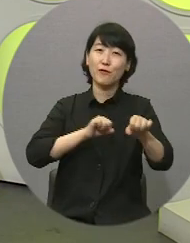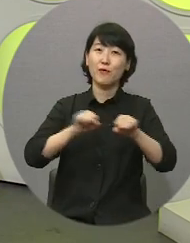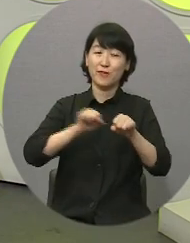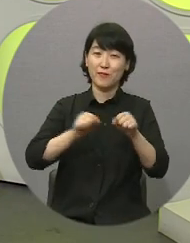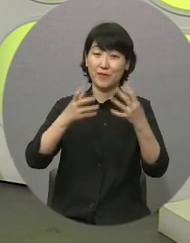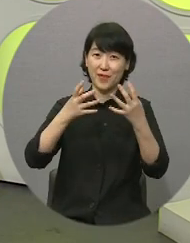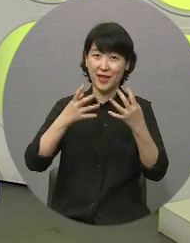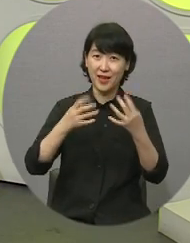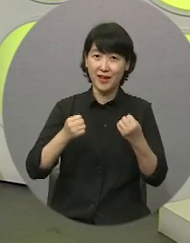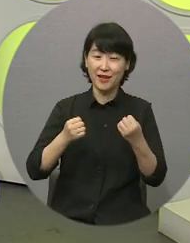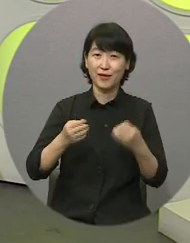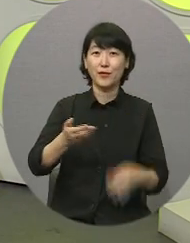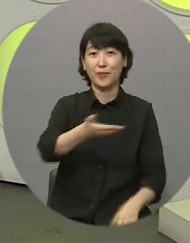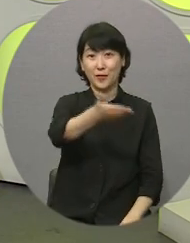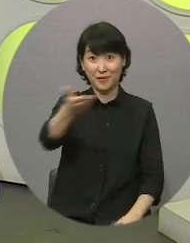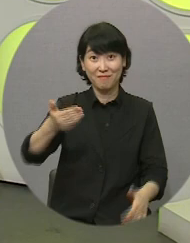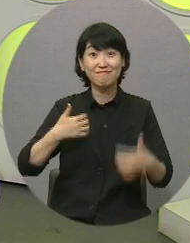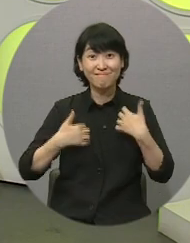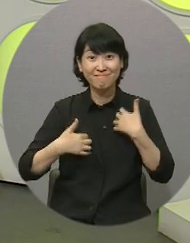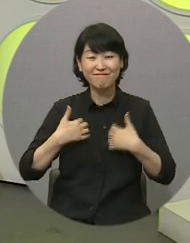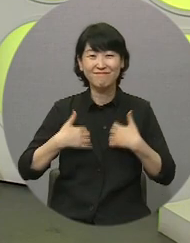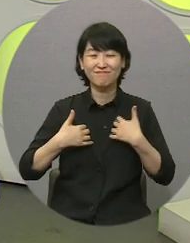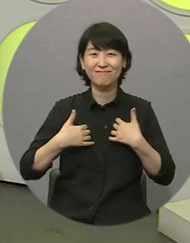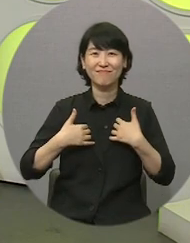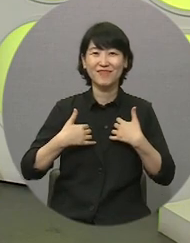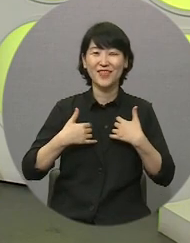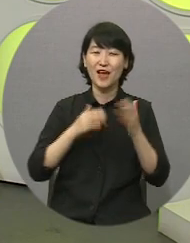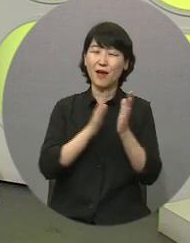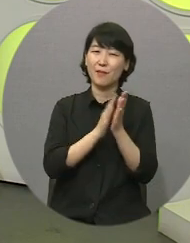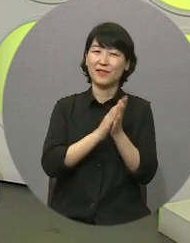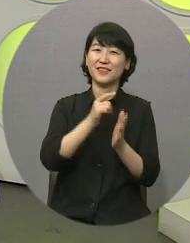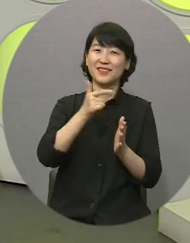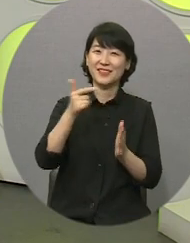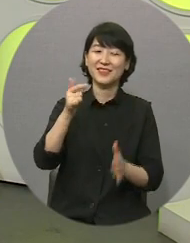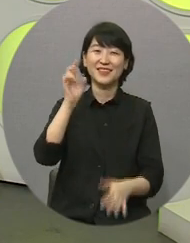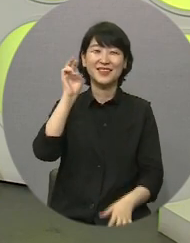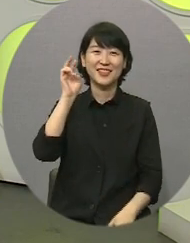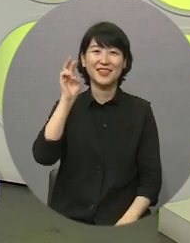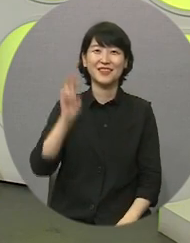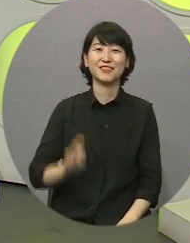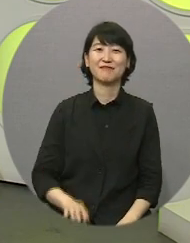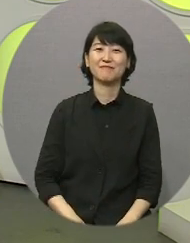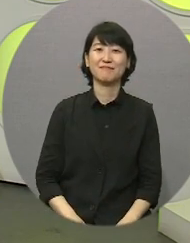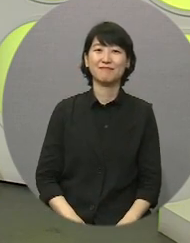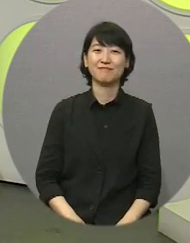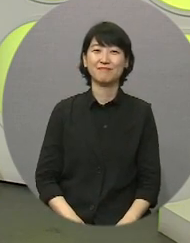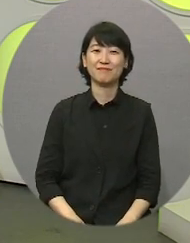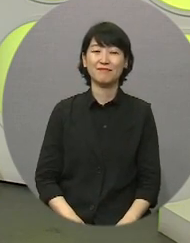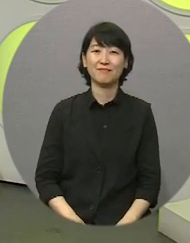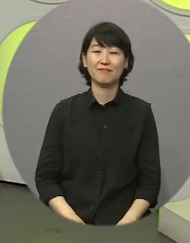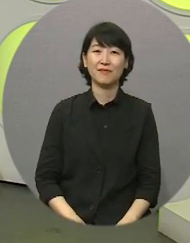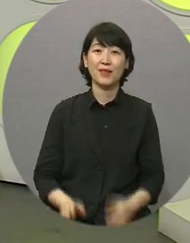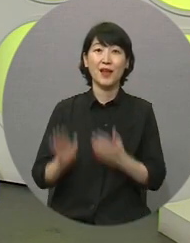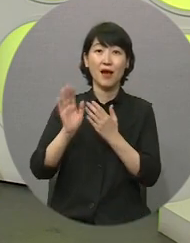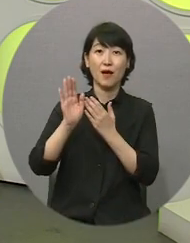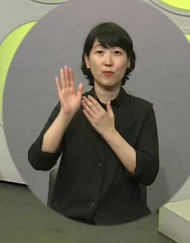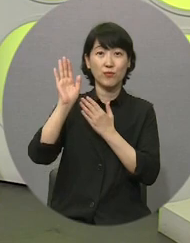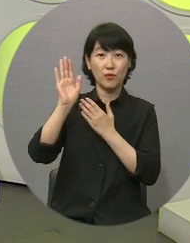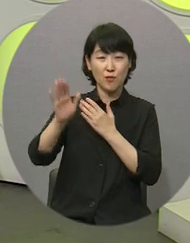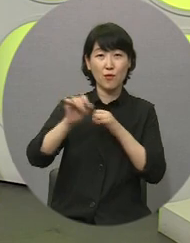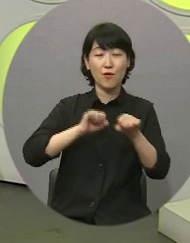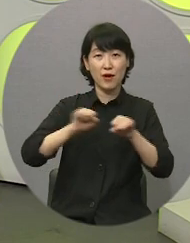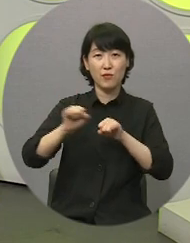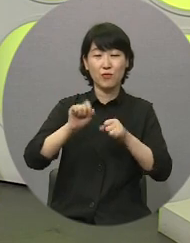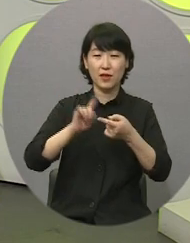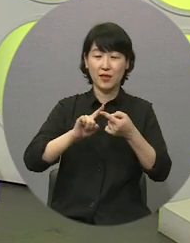많은 분들이 반가우셔가지고 예, 박수도 많이 쳐주셨을 겁니다. 네, 감사합니다. 예. 우리 앞으로 시청자 여러분들께 또 앞으로